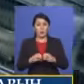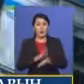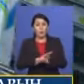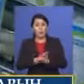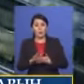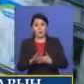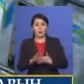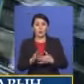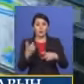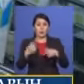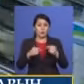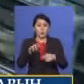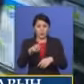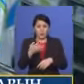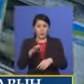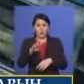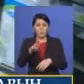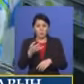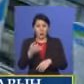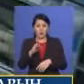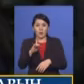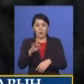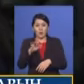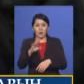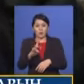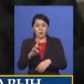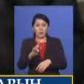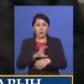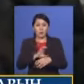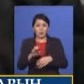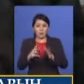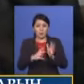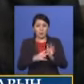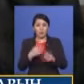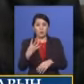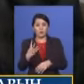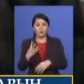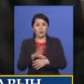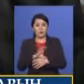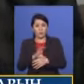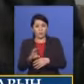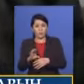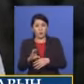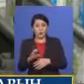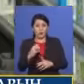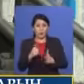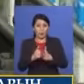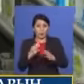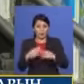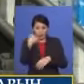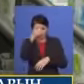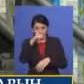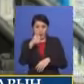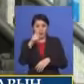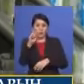өнделген сұйық сүт, қаймақ, май, айран, сүзбе секілді жылына 84 мыңнан астам түрлі сүт өнімін шығарады. Жылдың аяғына дейін